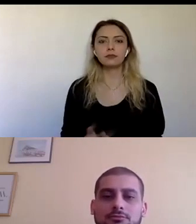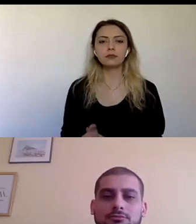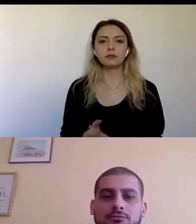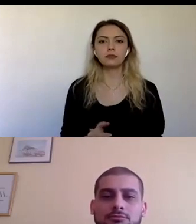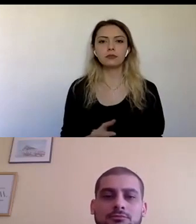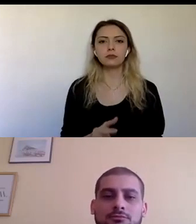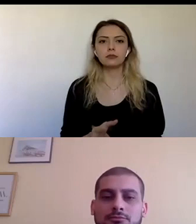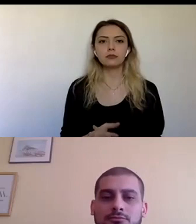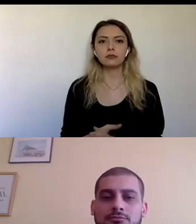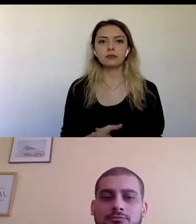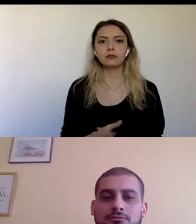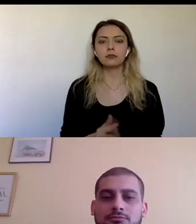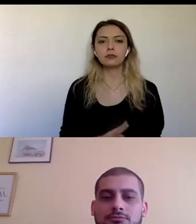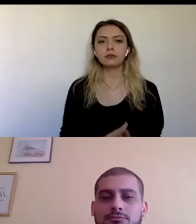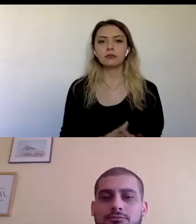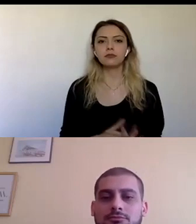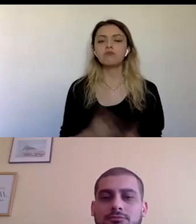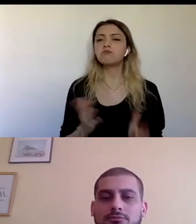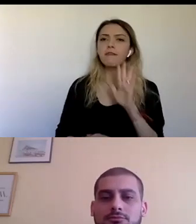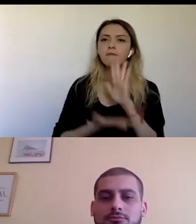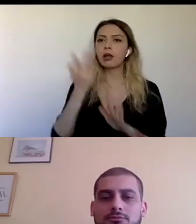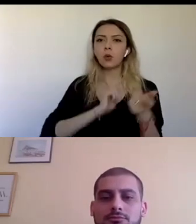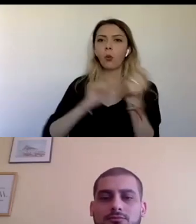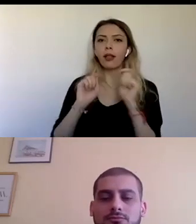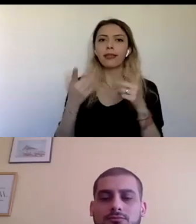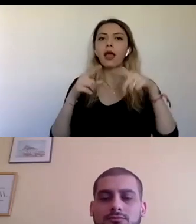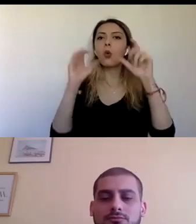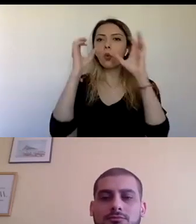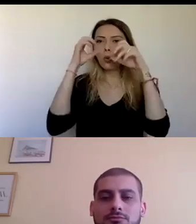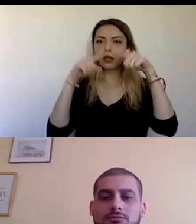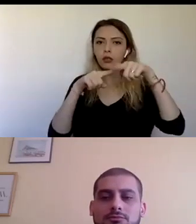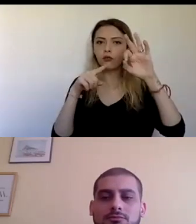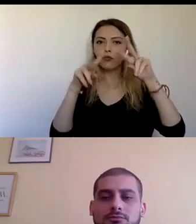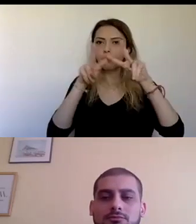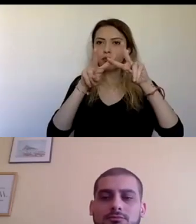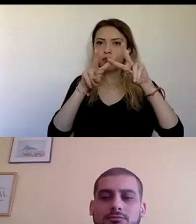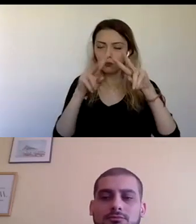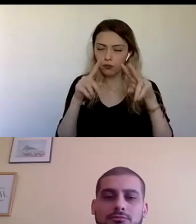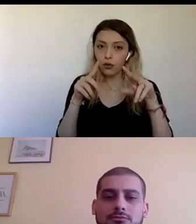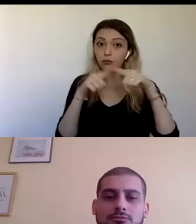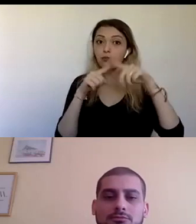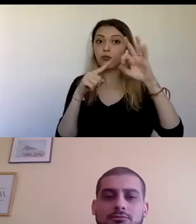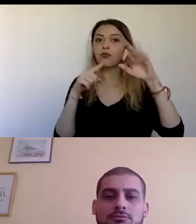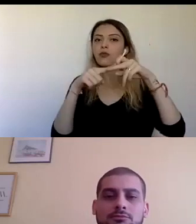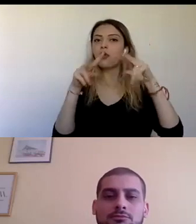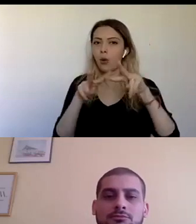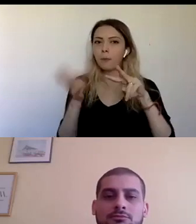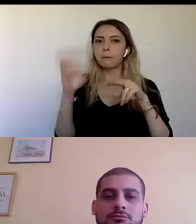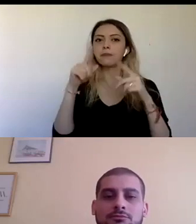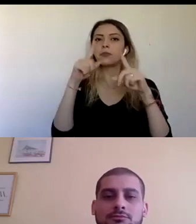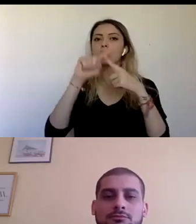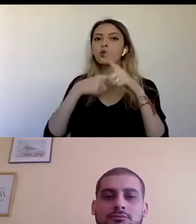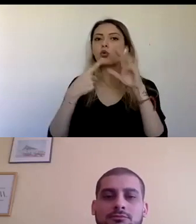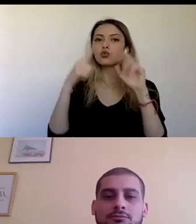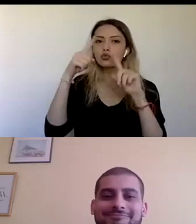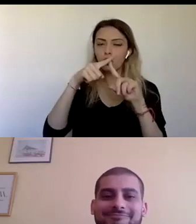çok kullanılanlar arasında Google Form, JotForm, Typeform, SurveyMonkey gibi araçlar var. İnsanlardan bir bilgiyi almak ya da kimi zaman